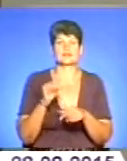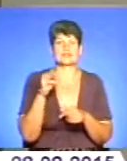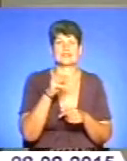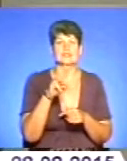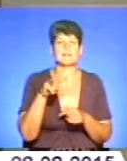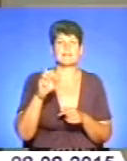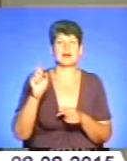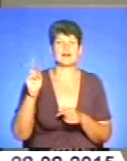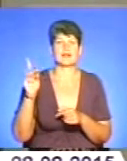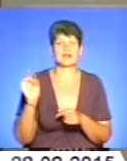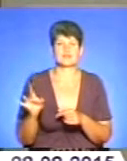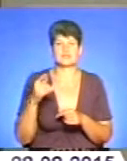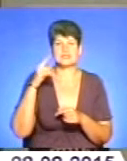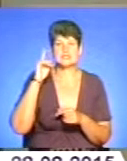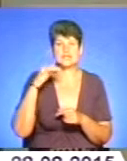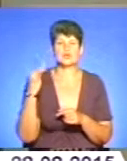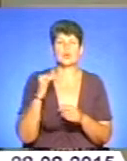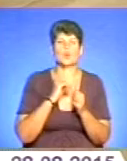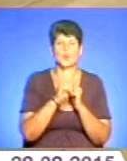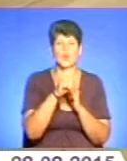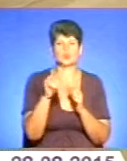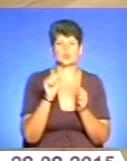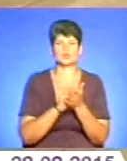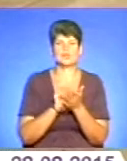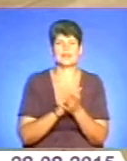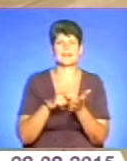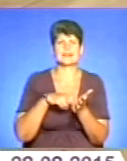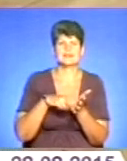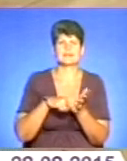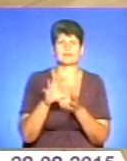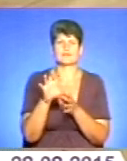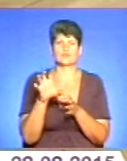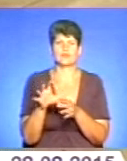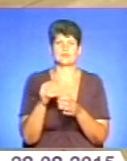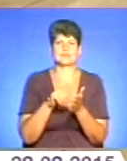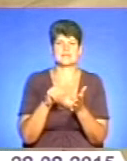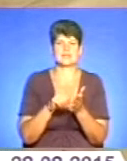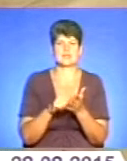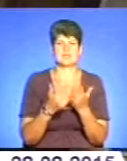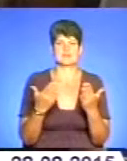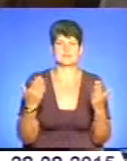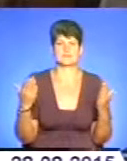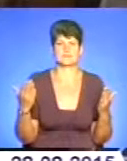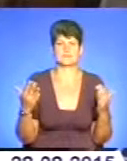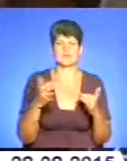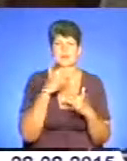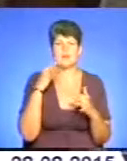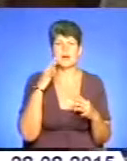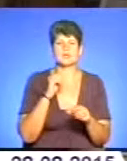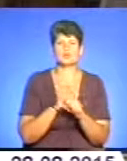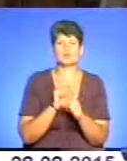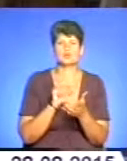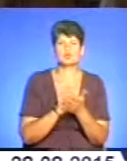моменти історії міста Тернополя. Робочу групу, яка працювала над створенням цієї експозиції, очолює головний